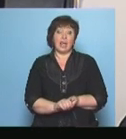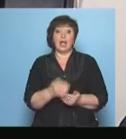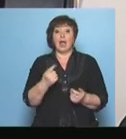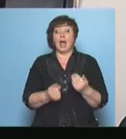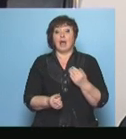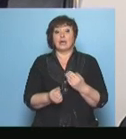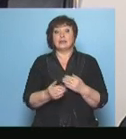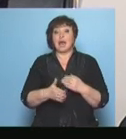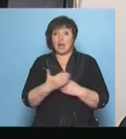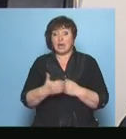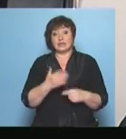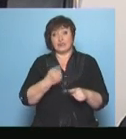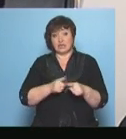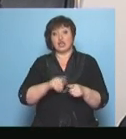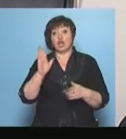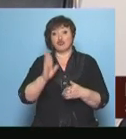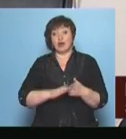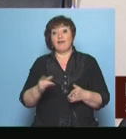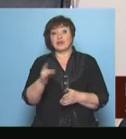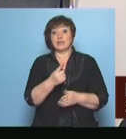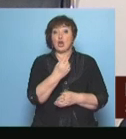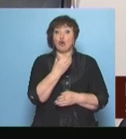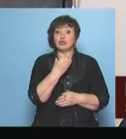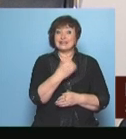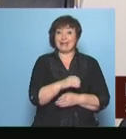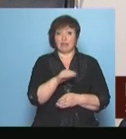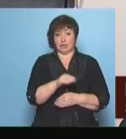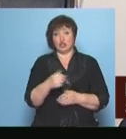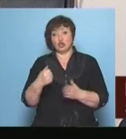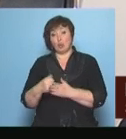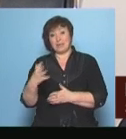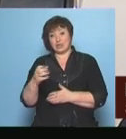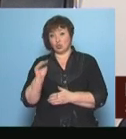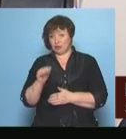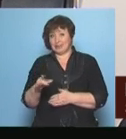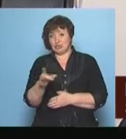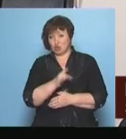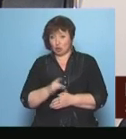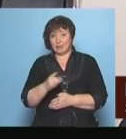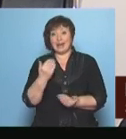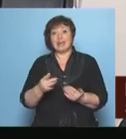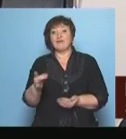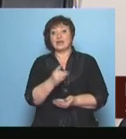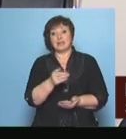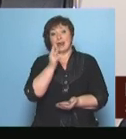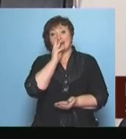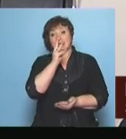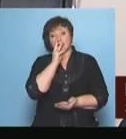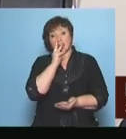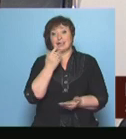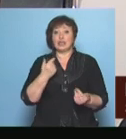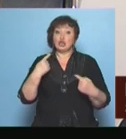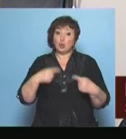Наказываются данные деяния штрафом в размере от 100 тысяч до 500 тысяч рублей или в размере заработной платы или иного